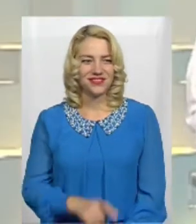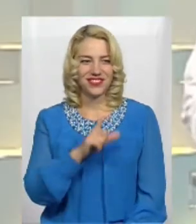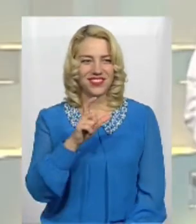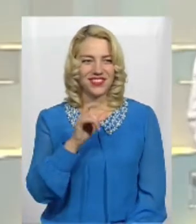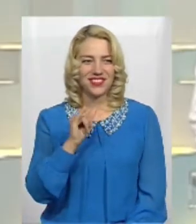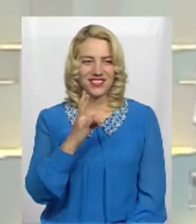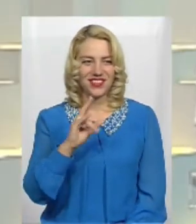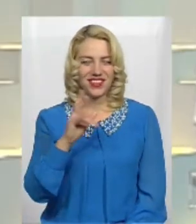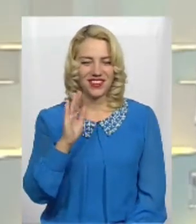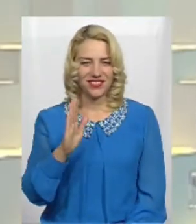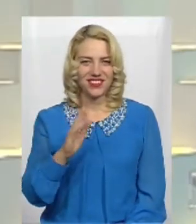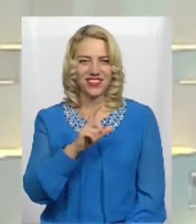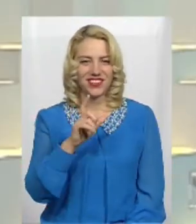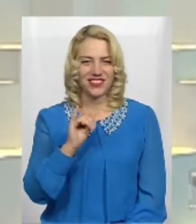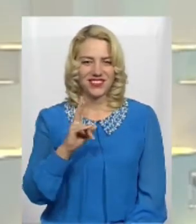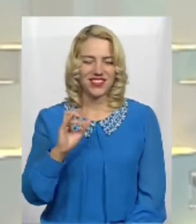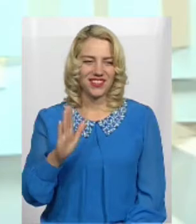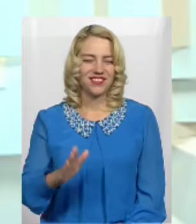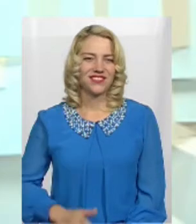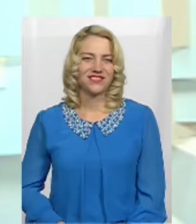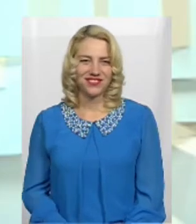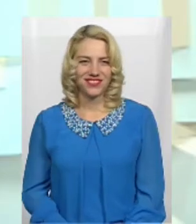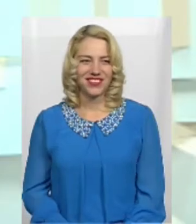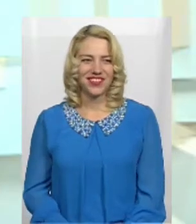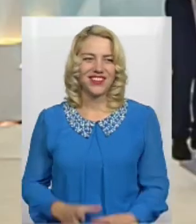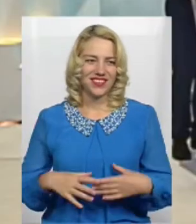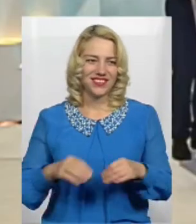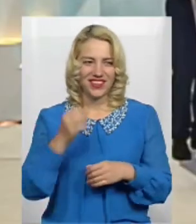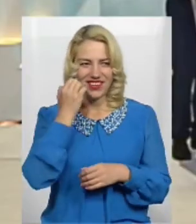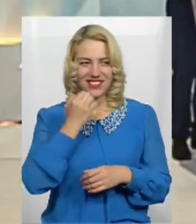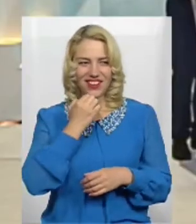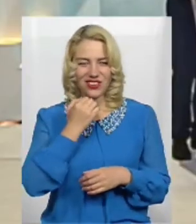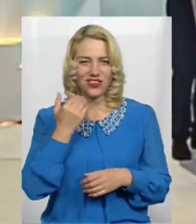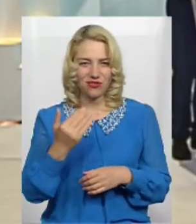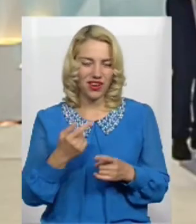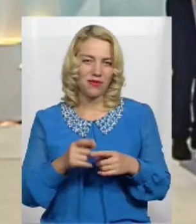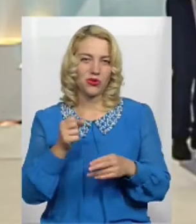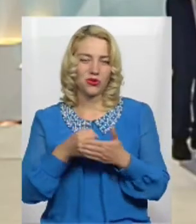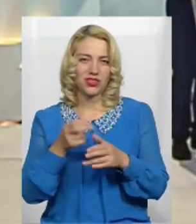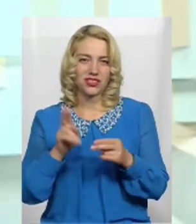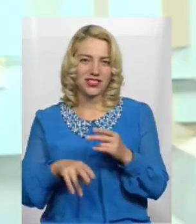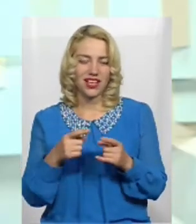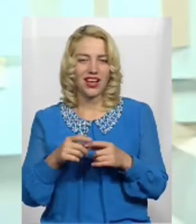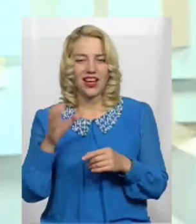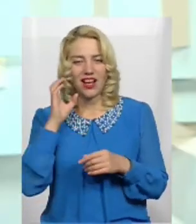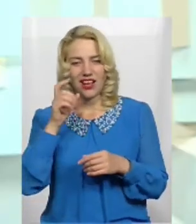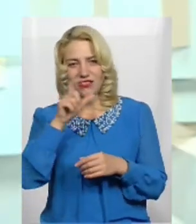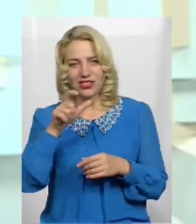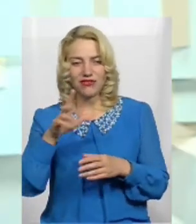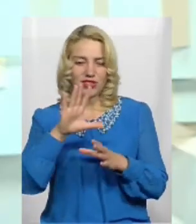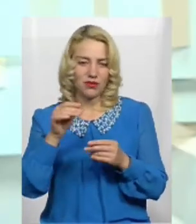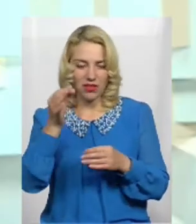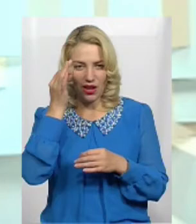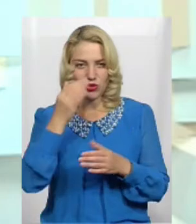Зіньківська, відповідно. Село Зіньків. В Зіньківі. Все. Дякую. Час для нашого спілкування добіг кінця. Глядачам і слухачам нагадую,